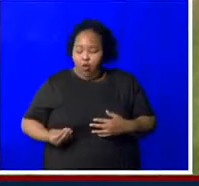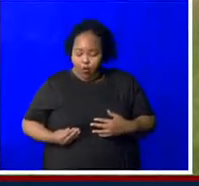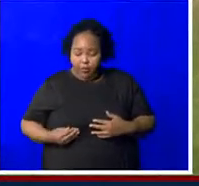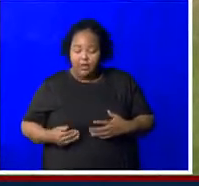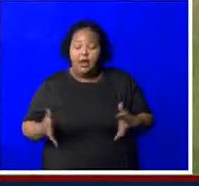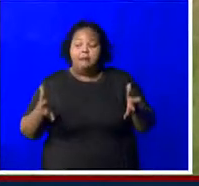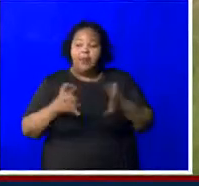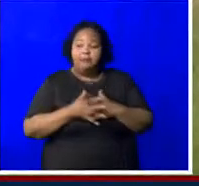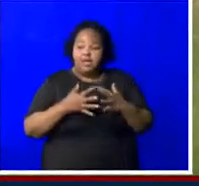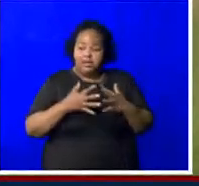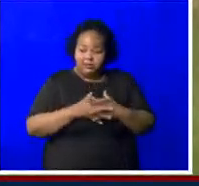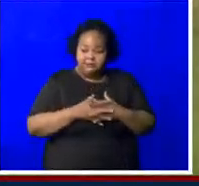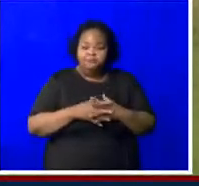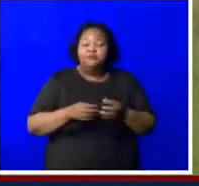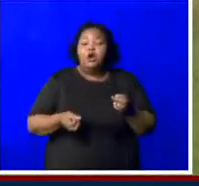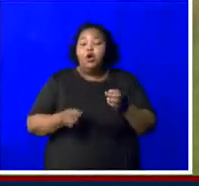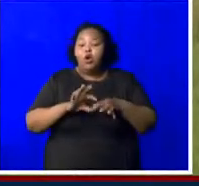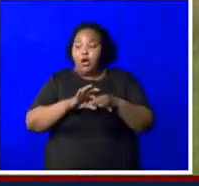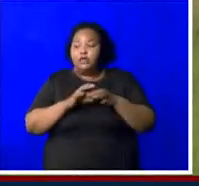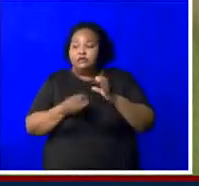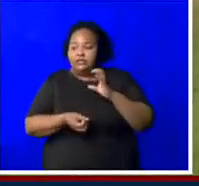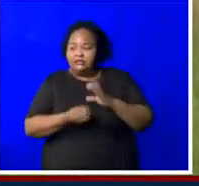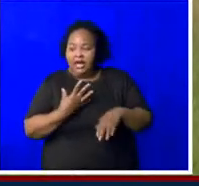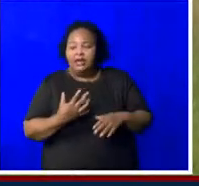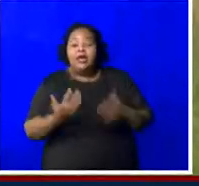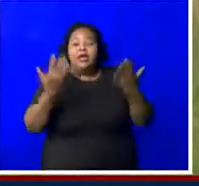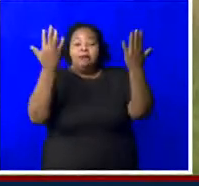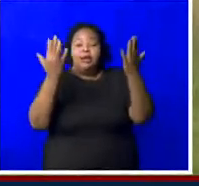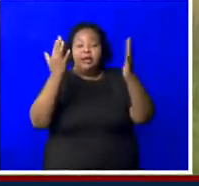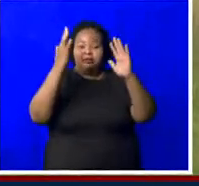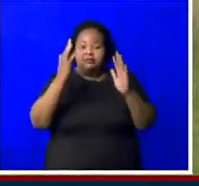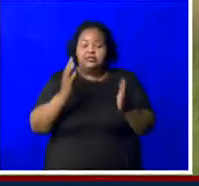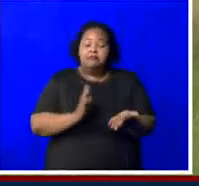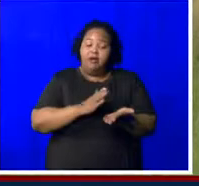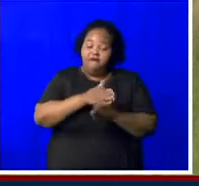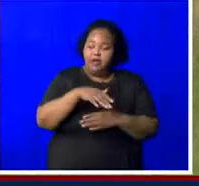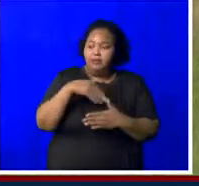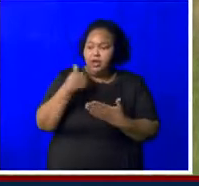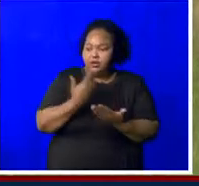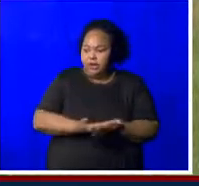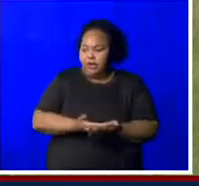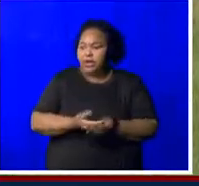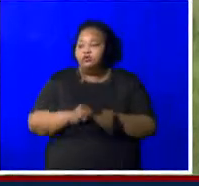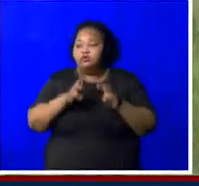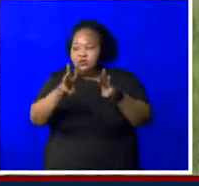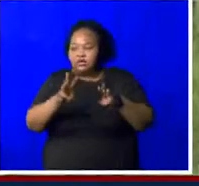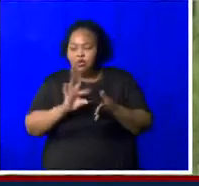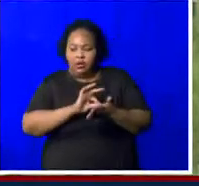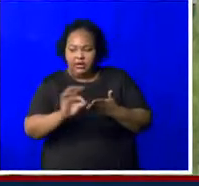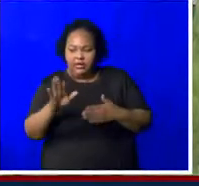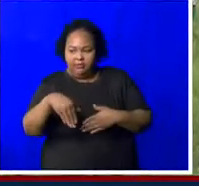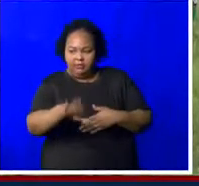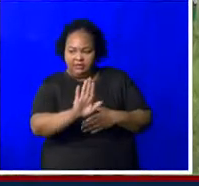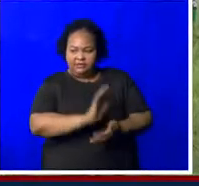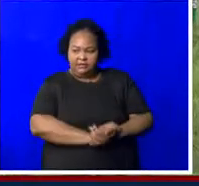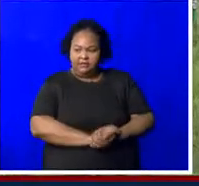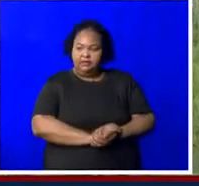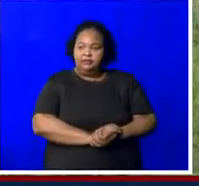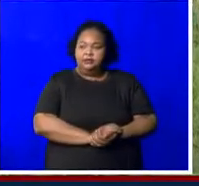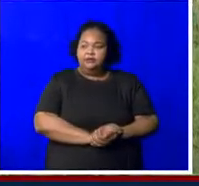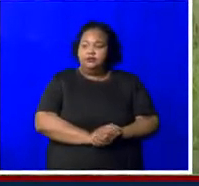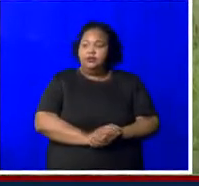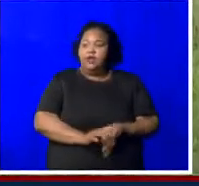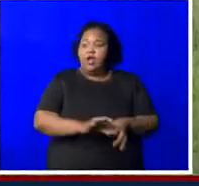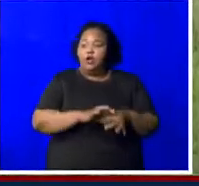sibuthabutha lamaphepha konke nalokungwalo khona kuze ukuthi leli velethu litohloba makhe. Kanti leli bandla linemalunga